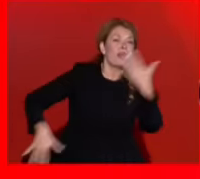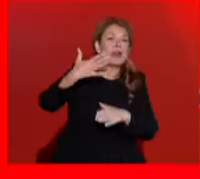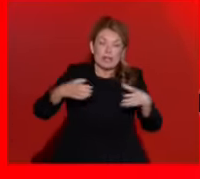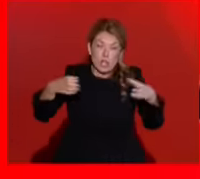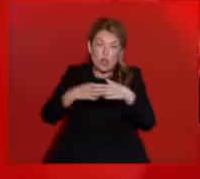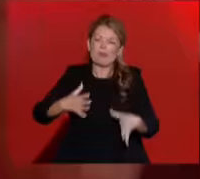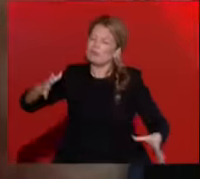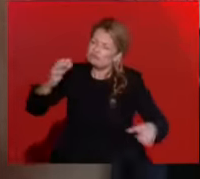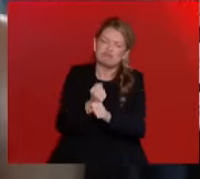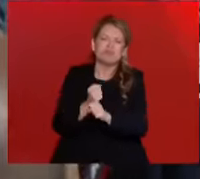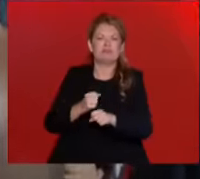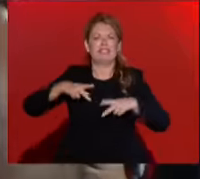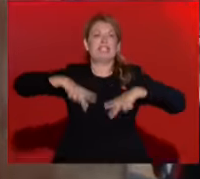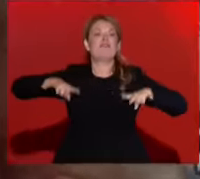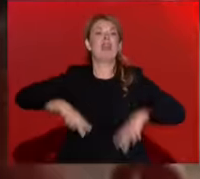2015.